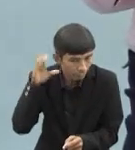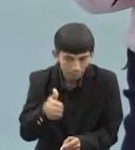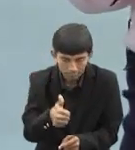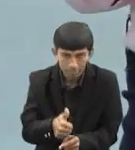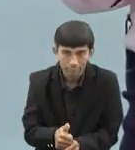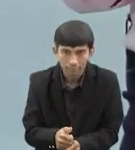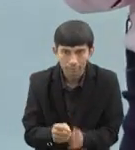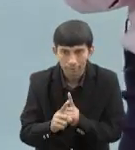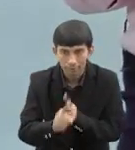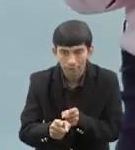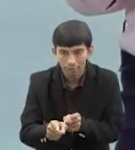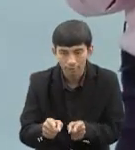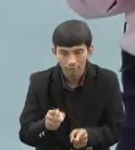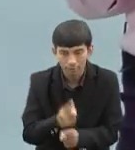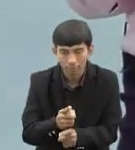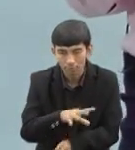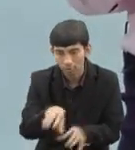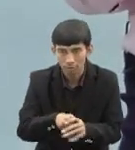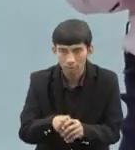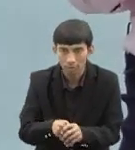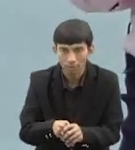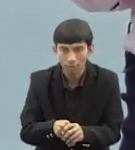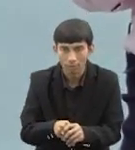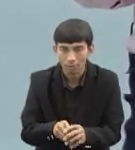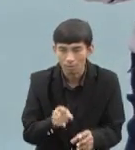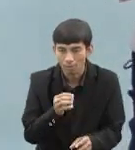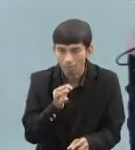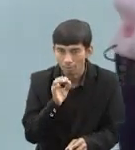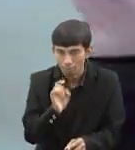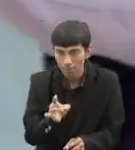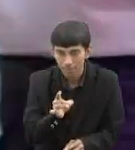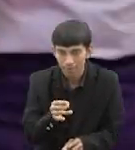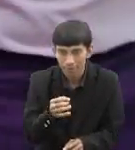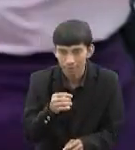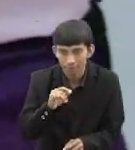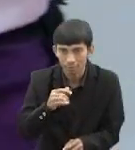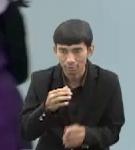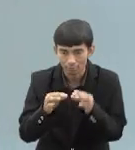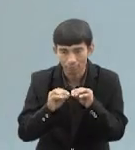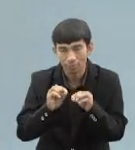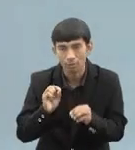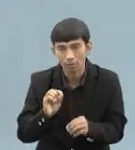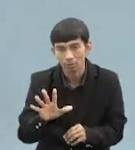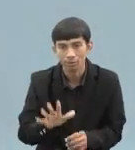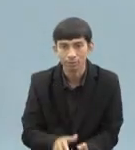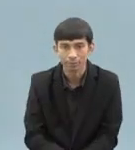chào lại bàn tầng ạ con bất chìa khám ý đời ọ chà nà. Chà, ạ con chào con tầng ạ khá nê.